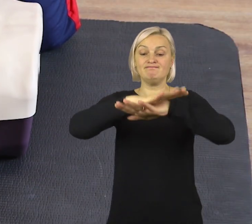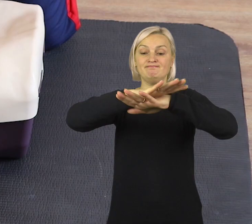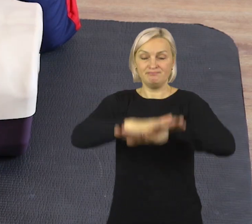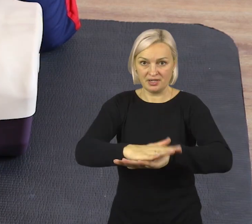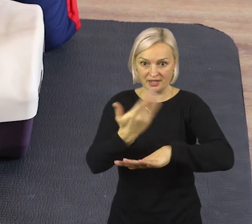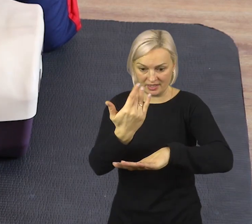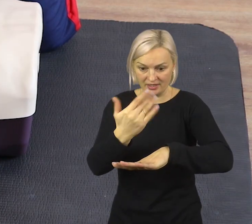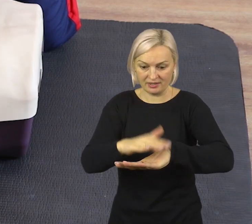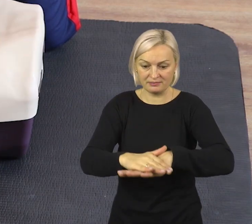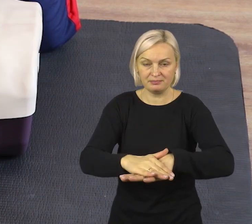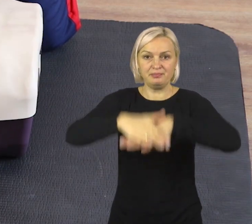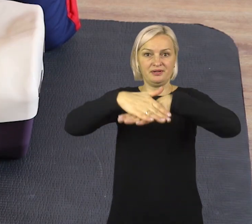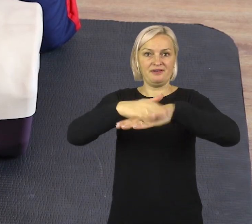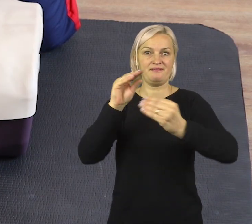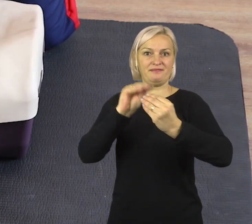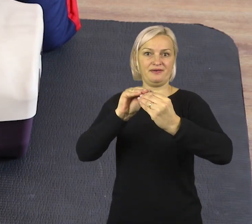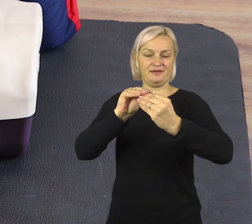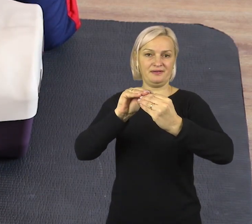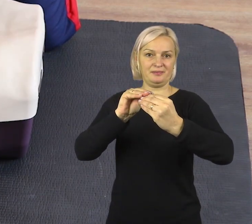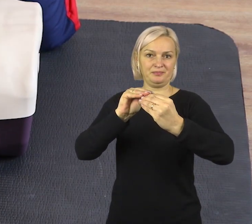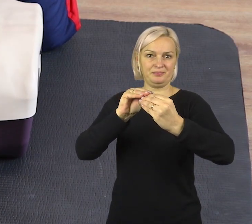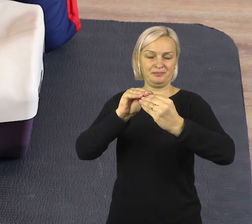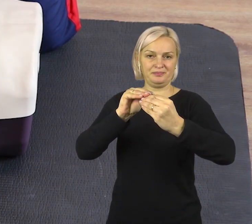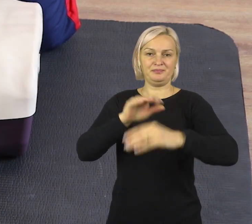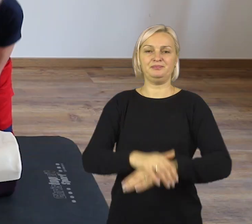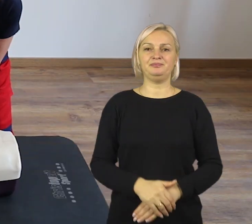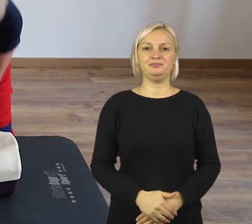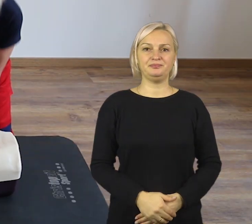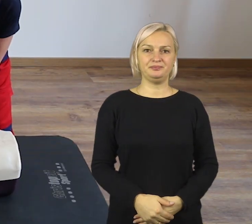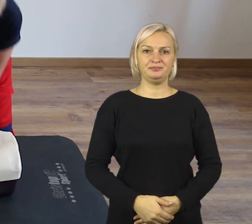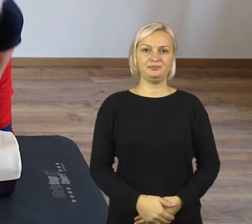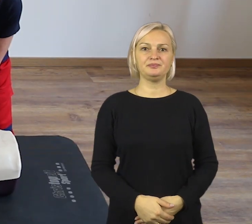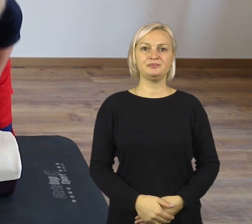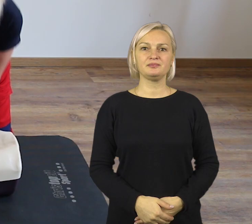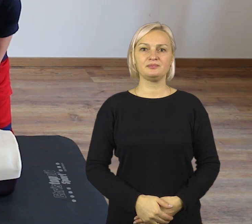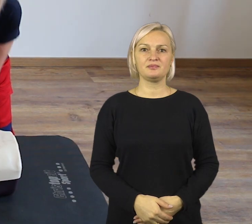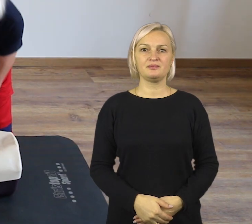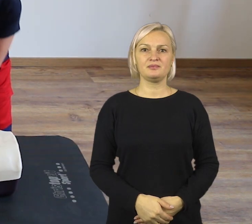lasta pasispaudė, tiek jinai turi grįžti į pradinę padėtį.